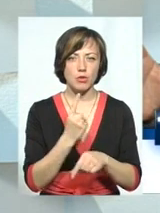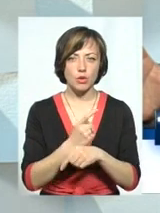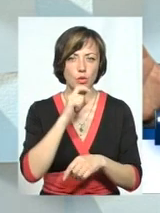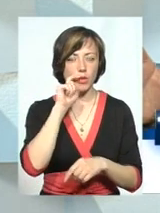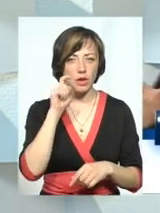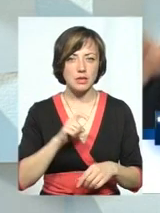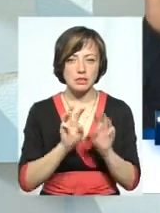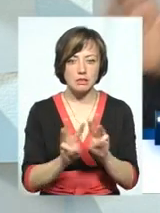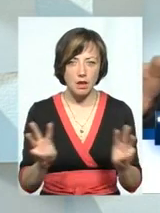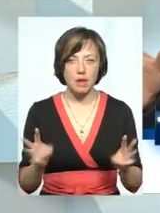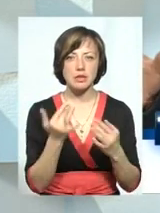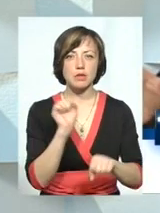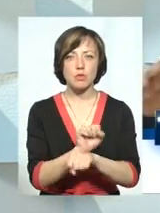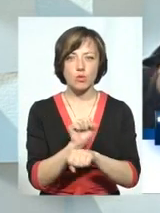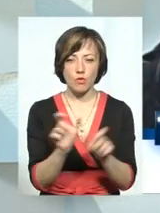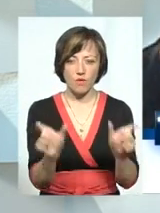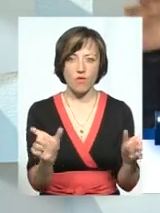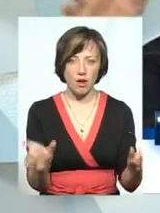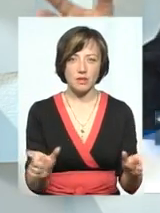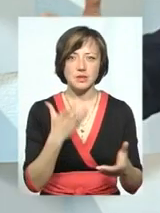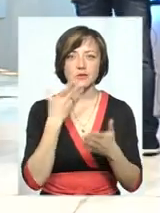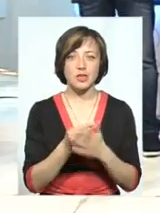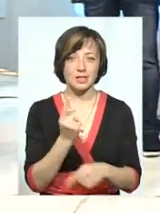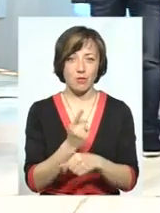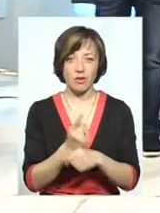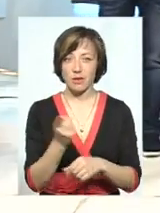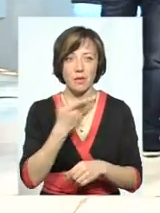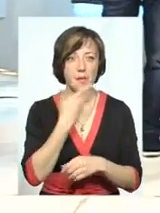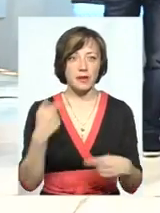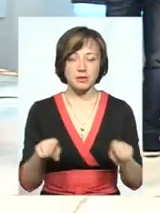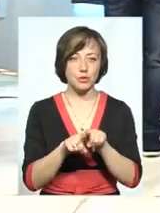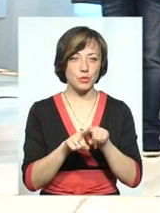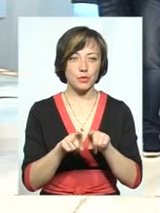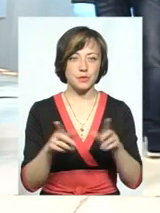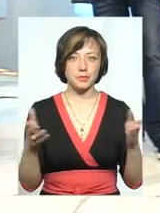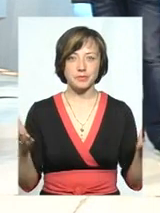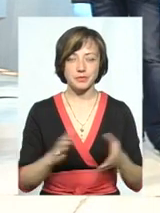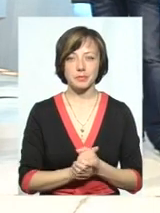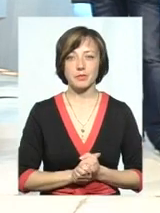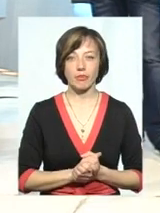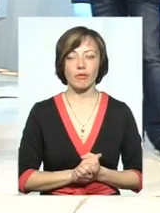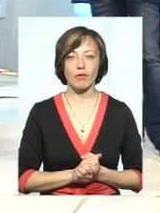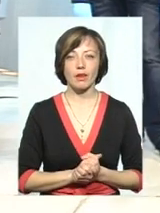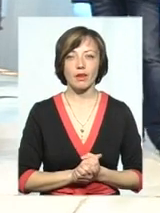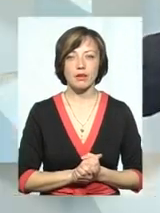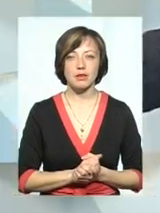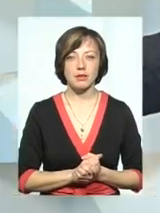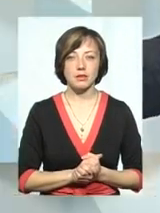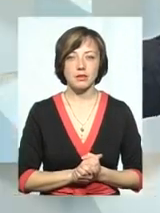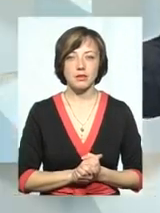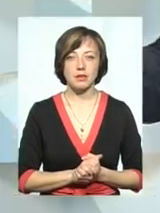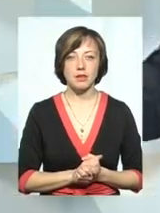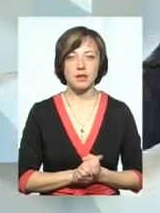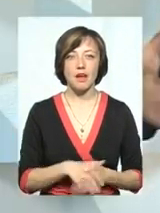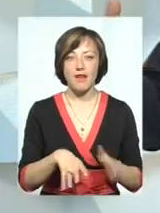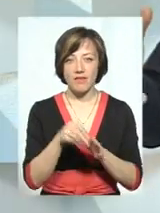українських сайтів, скільки блокування стоять. Та вони свої там забороняють, і там немає такої петиції не збирають ніякі. Вибори в